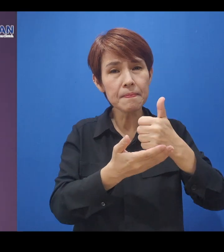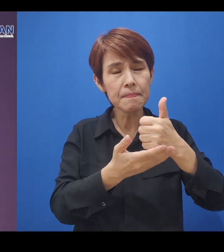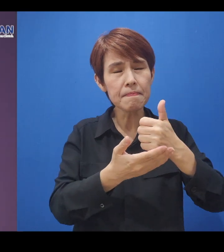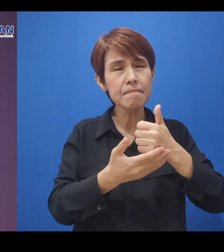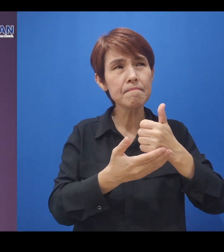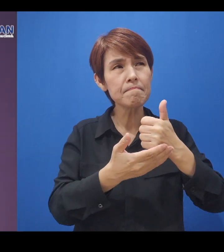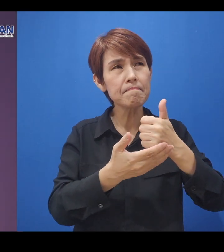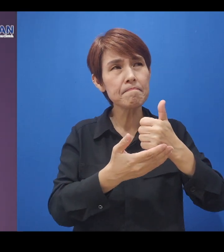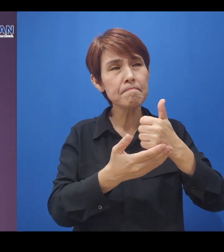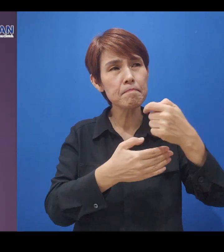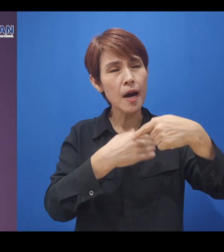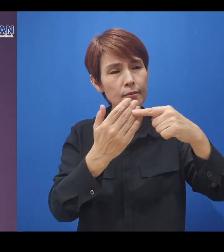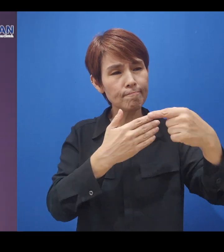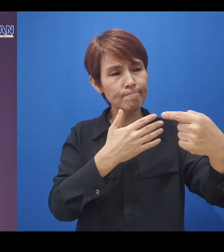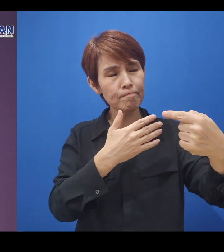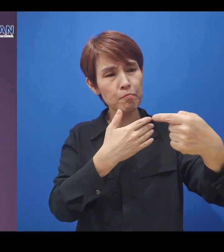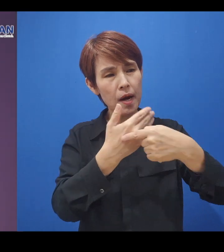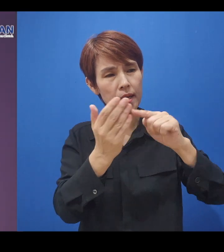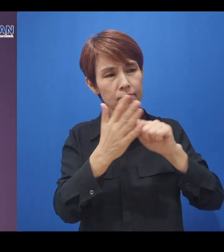있어서.